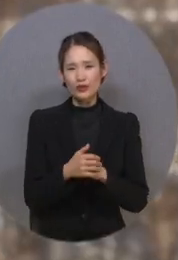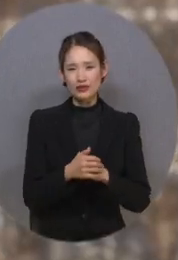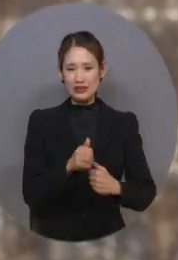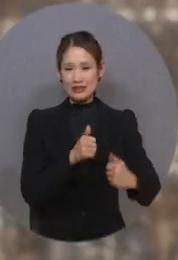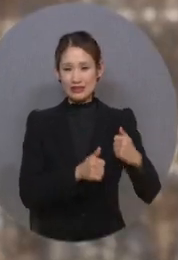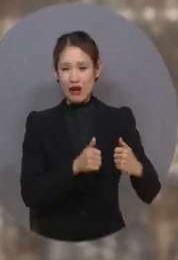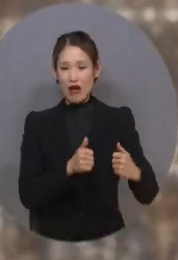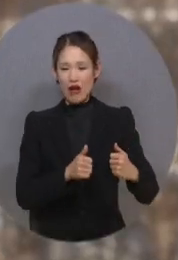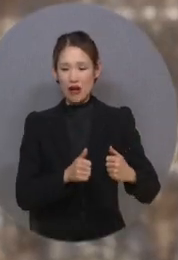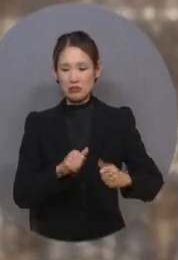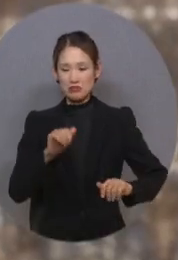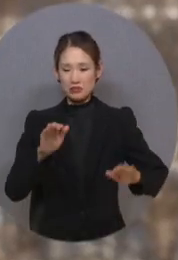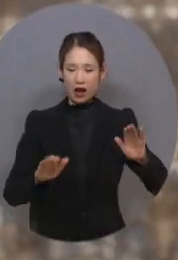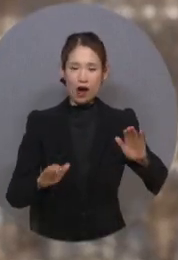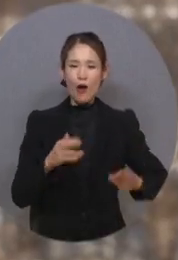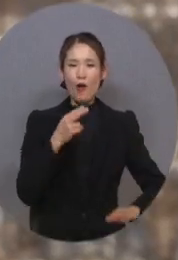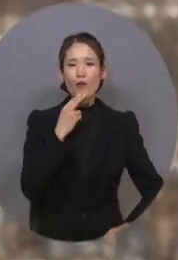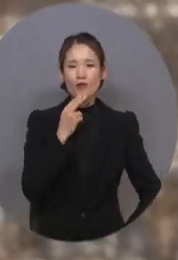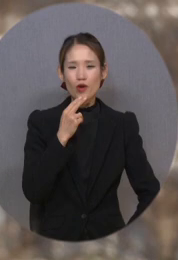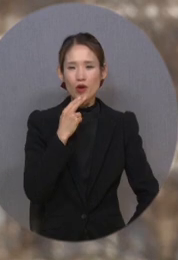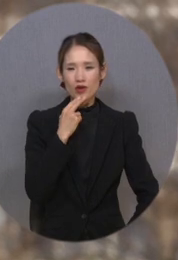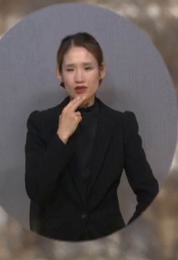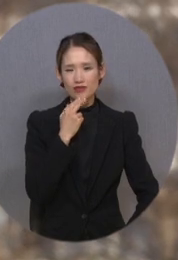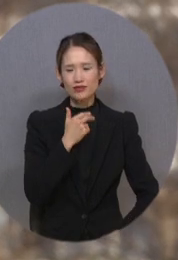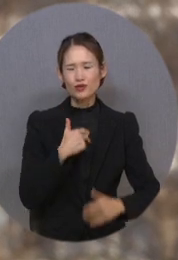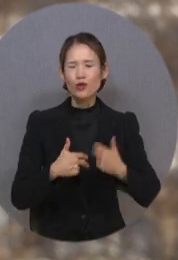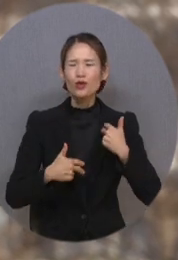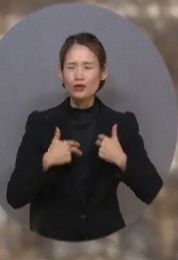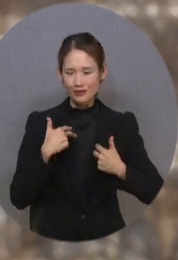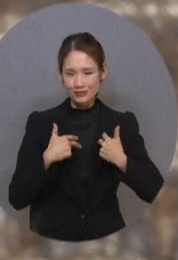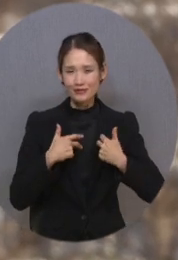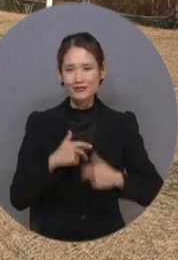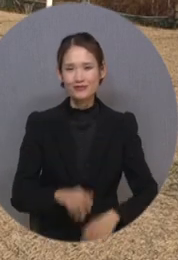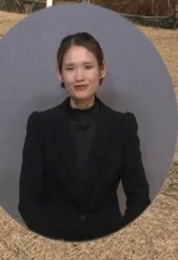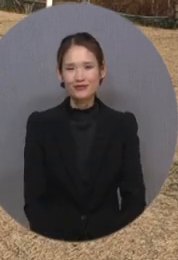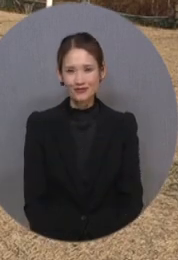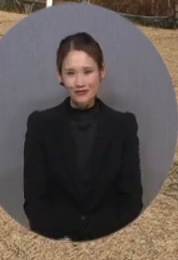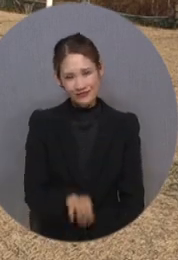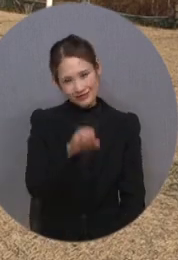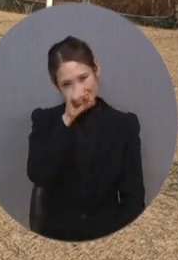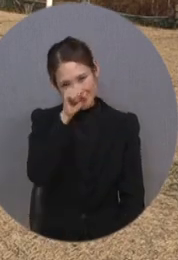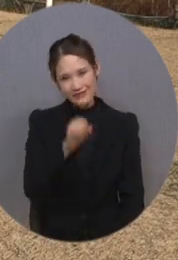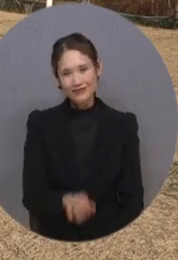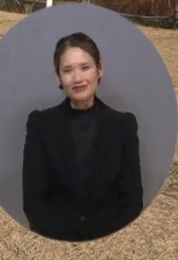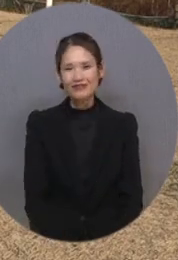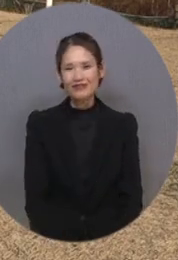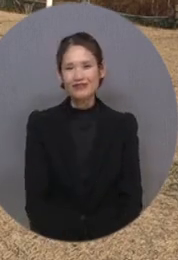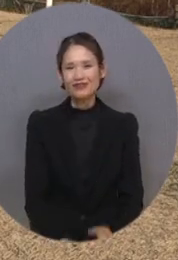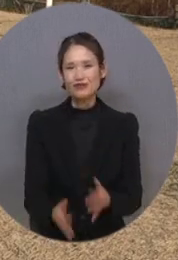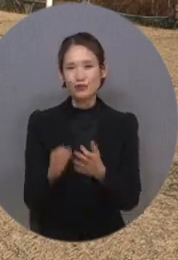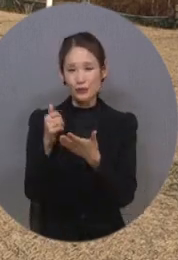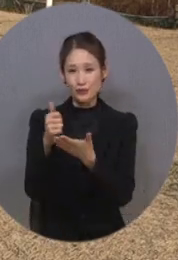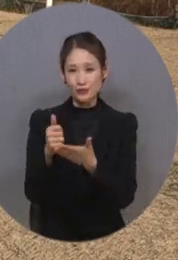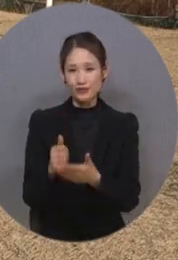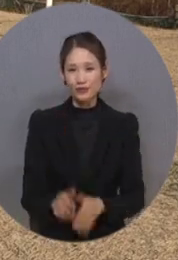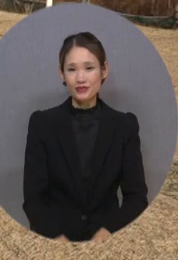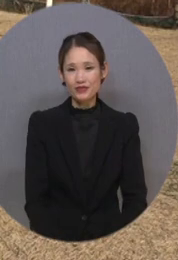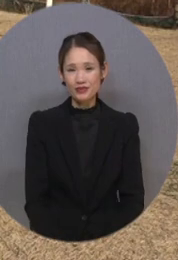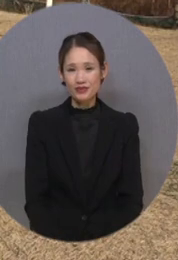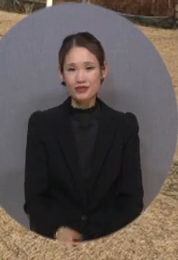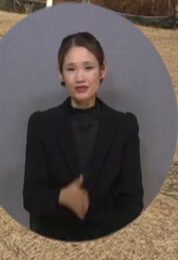실력 차이도 전혀 볼 수가 없었고 너무 재밌었습니다. 아, 좋습니다. 예. 아, 네. 아, 근데